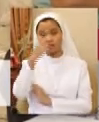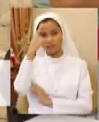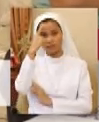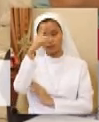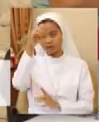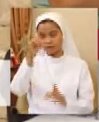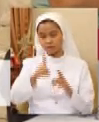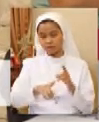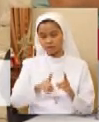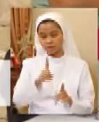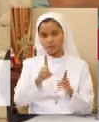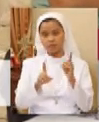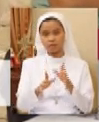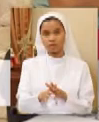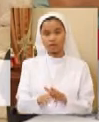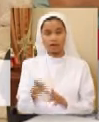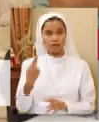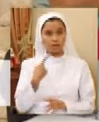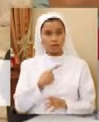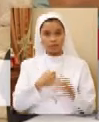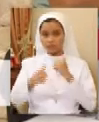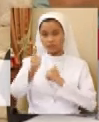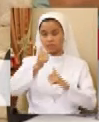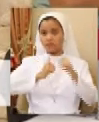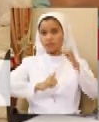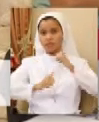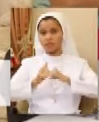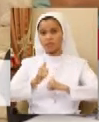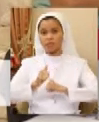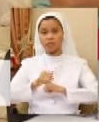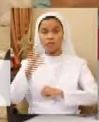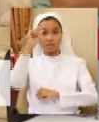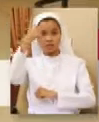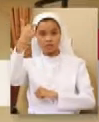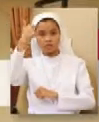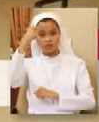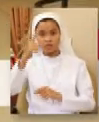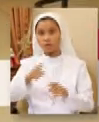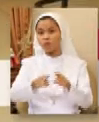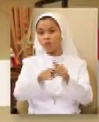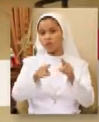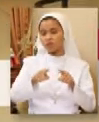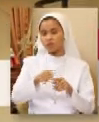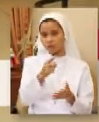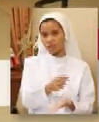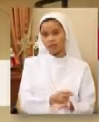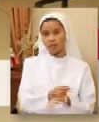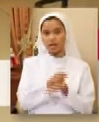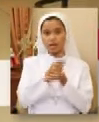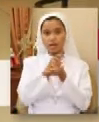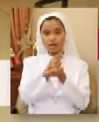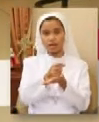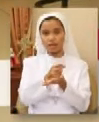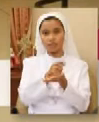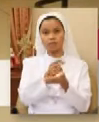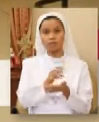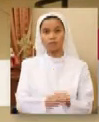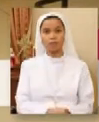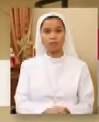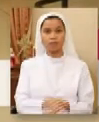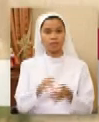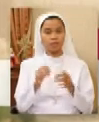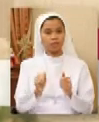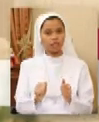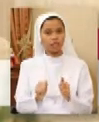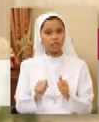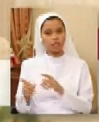Pag may mga activities din po, limbawa daw, disability week, nagbibigay din po sila ng mga tulong kung ano may